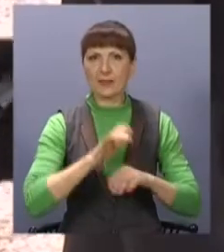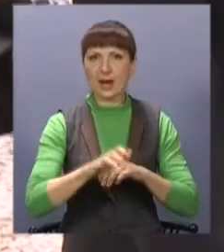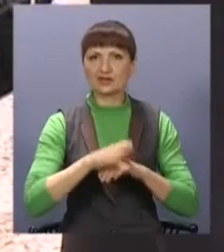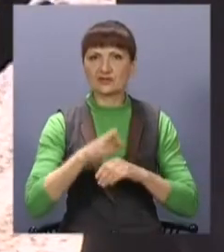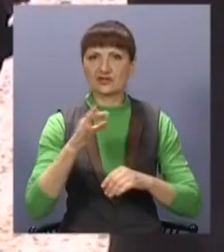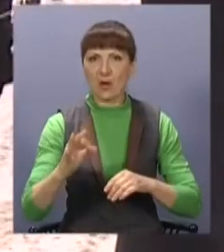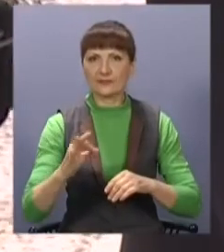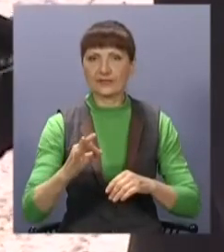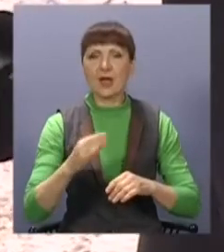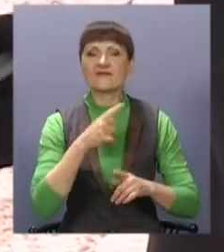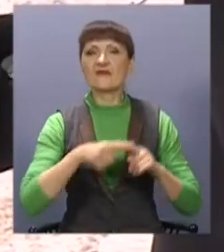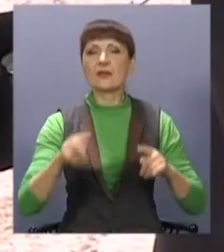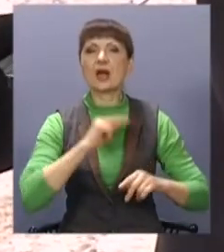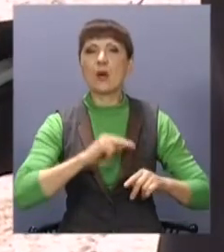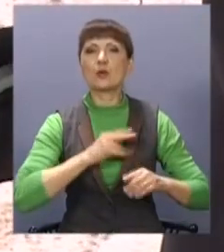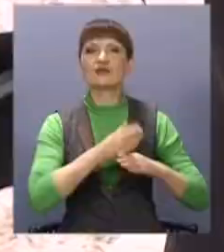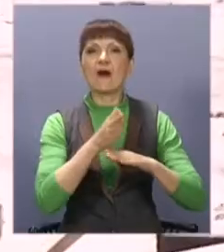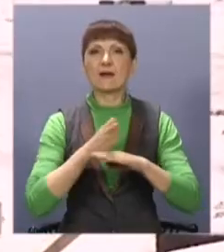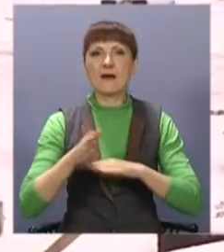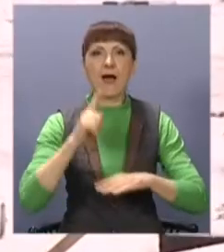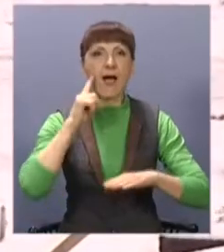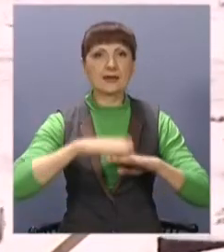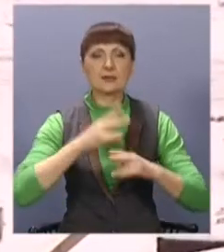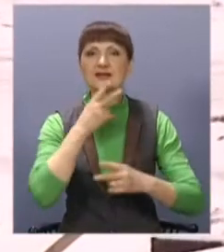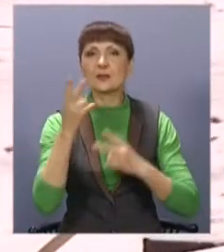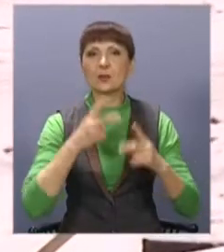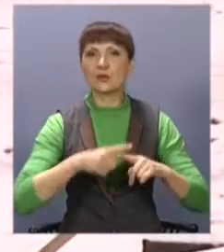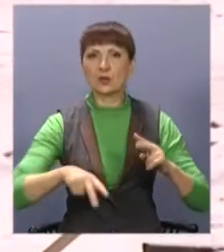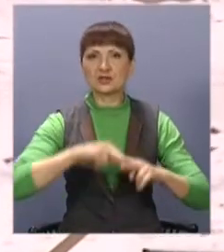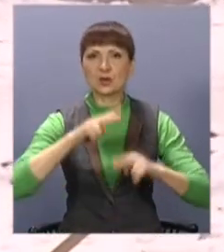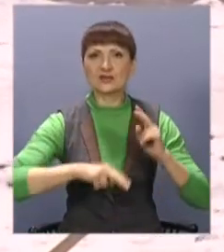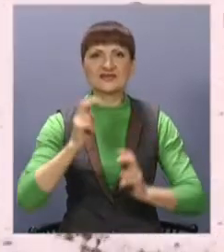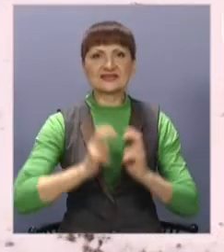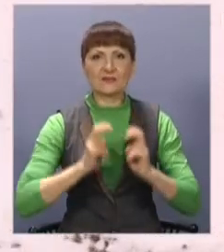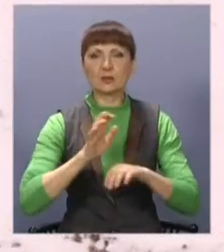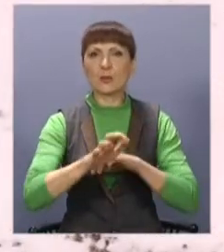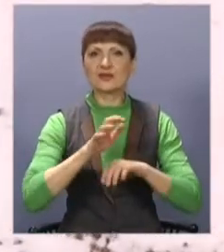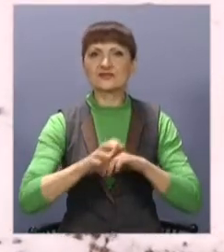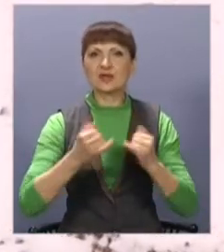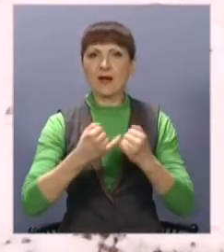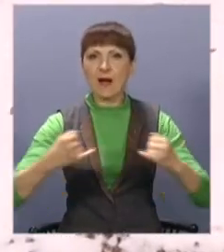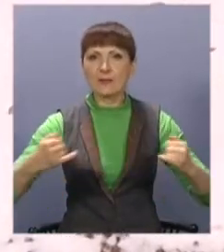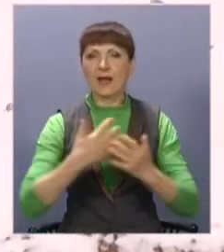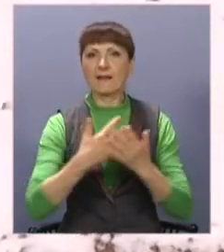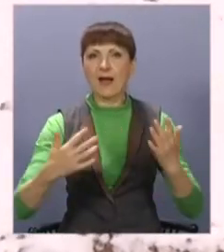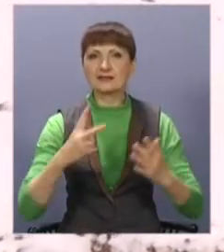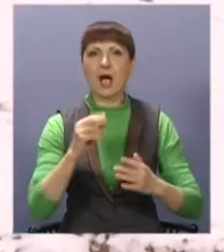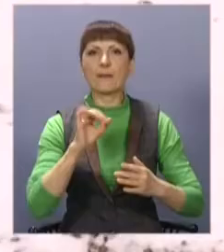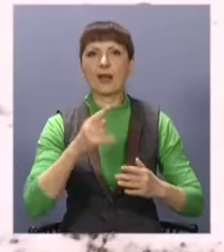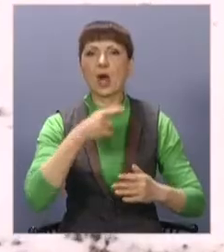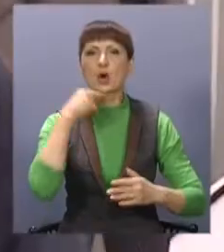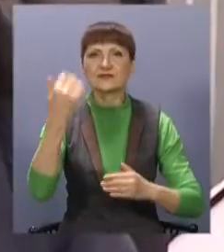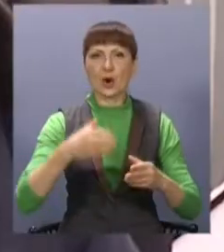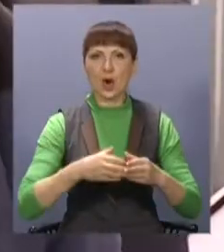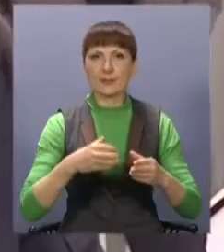производство. Во время рабочего объезда Аким города также ознакомился с ходом строительства завода по производству кабельно-проводниковой продукции российской